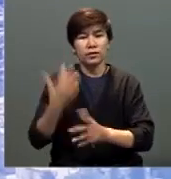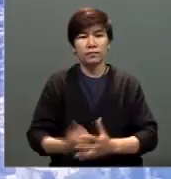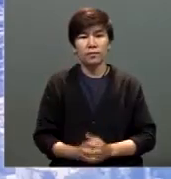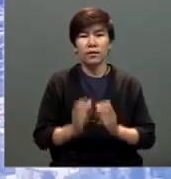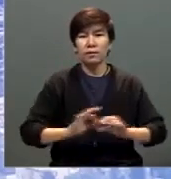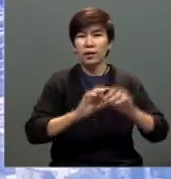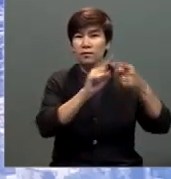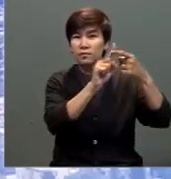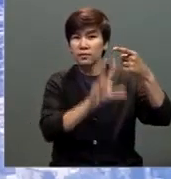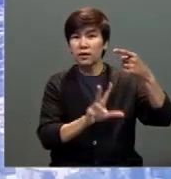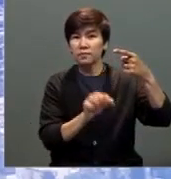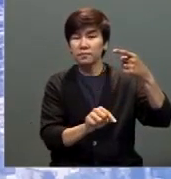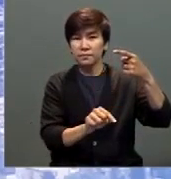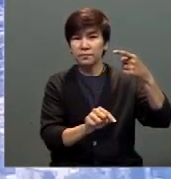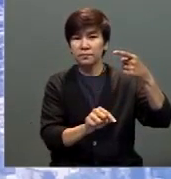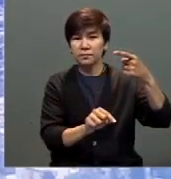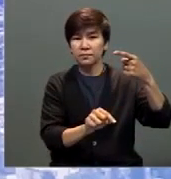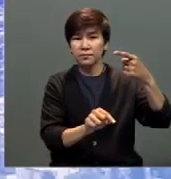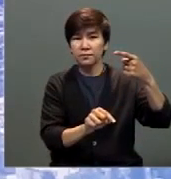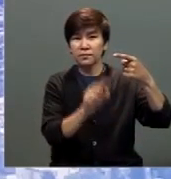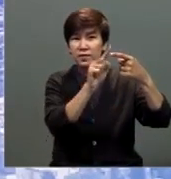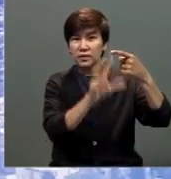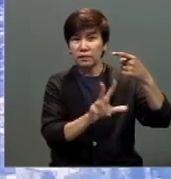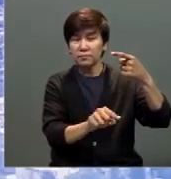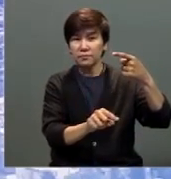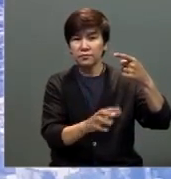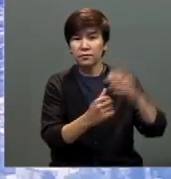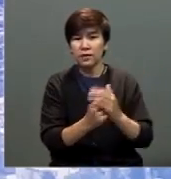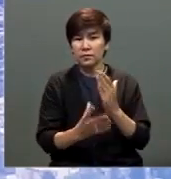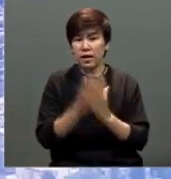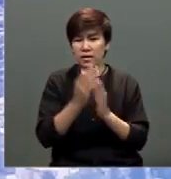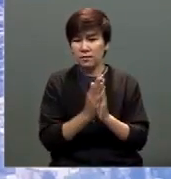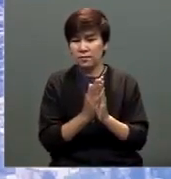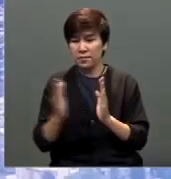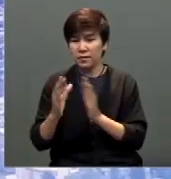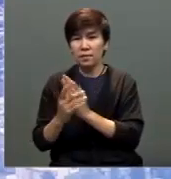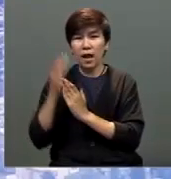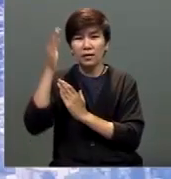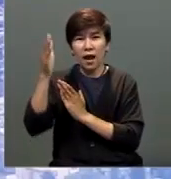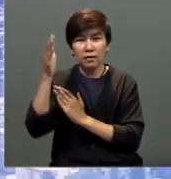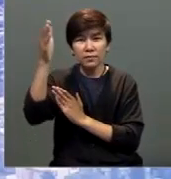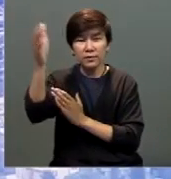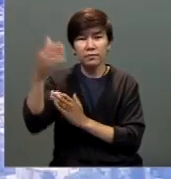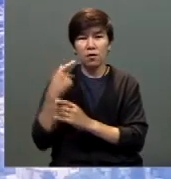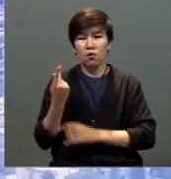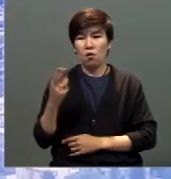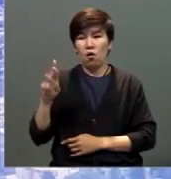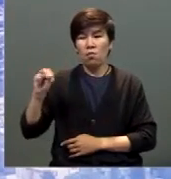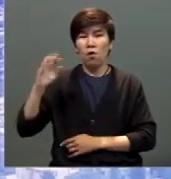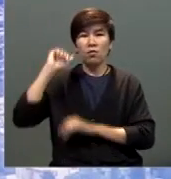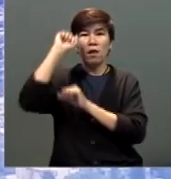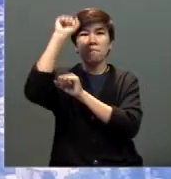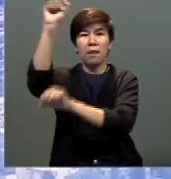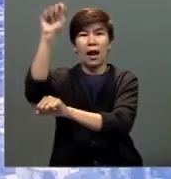การทั้ง3ข้อไม่ว่าจะเป็นอะไรก็แล้วแต่ที่จะเกิดขึ้นภายในสัปดาห์นี้หรือสัปดาห์หน้าที่ครม.จะมีการประกาศออกมาแต่แน่นอนครับ